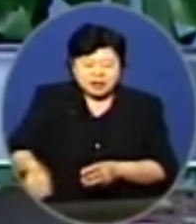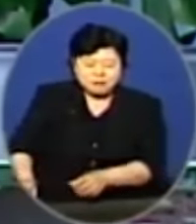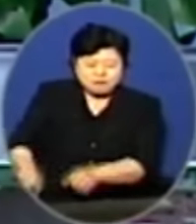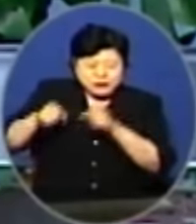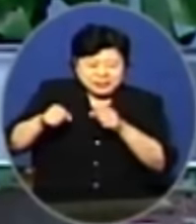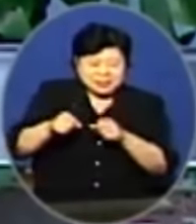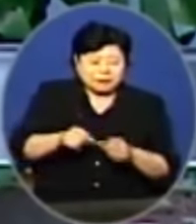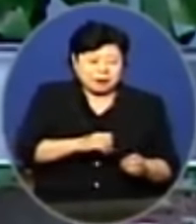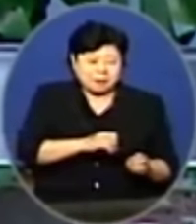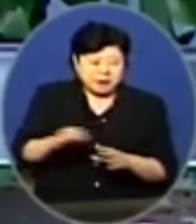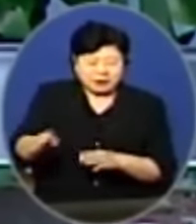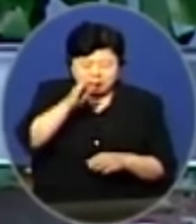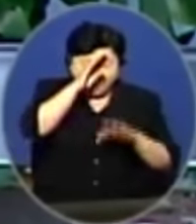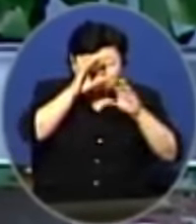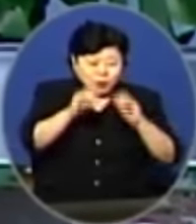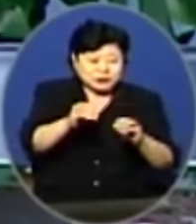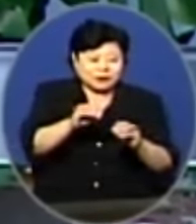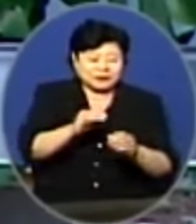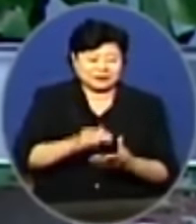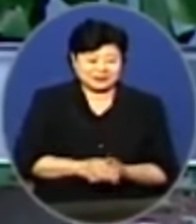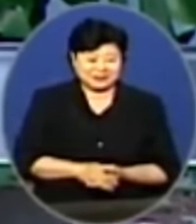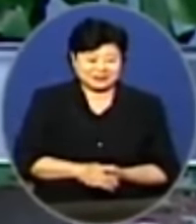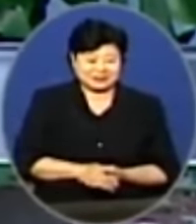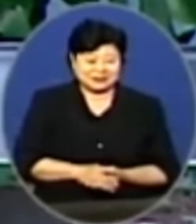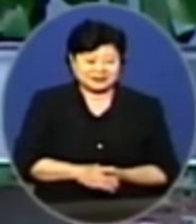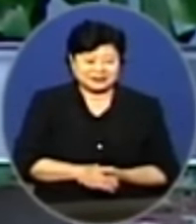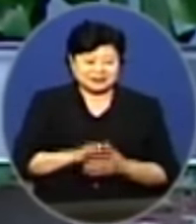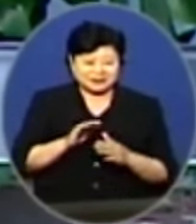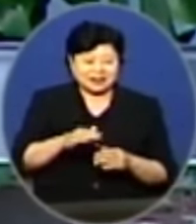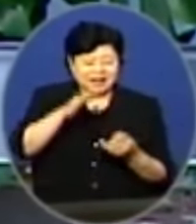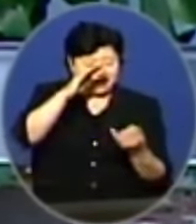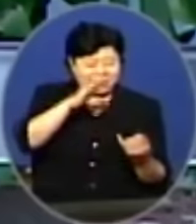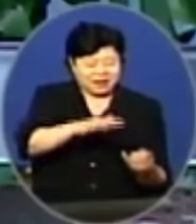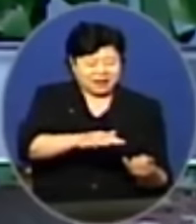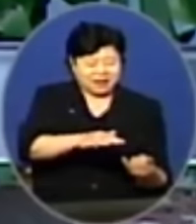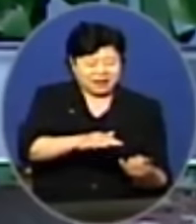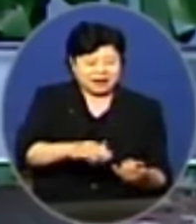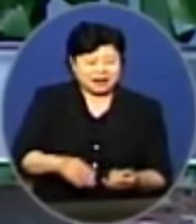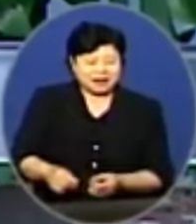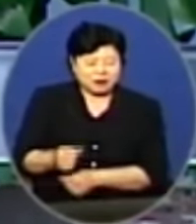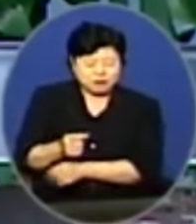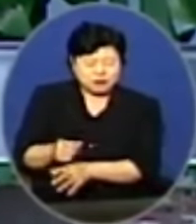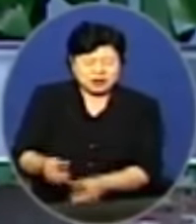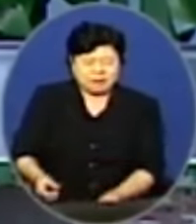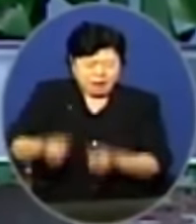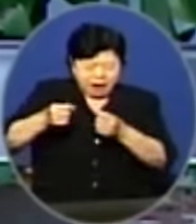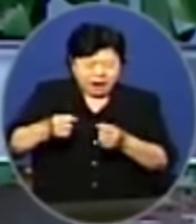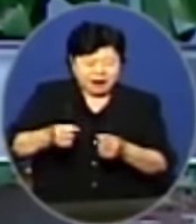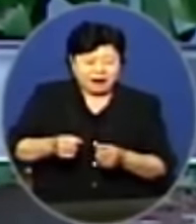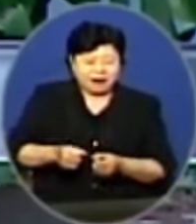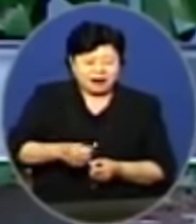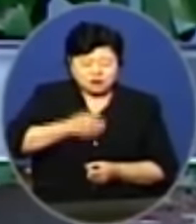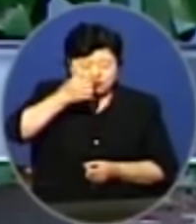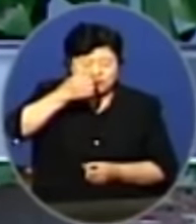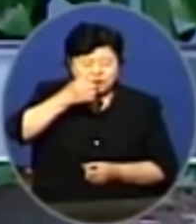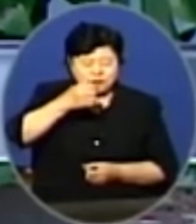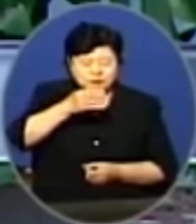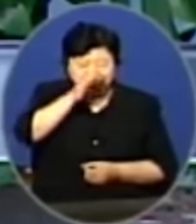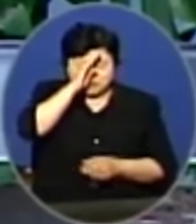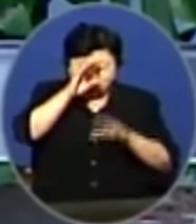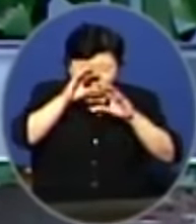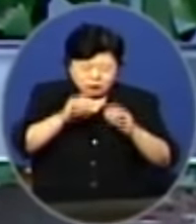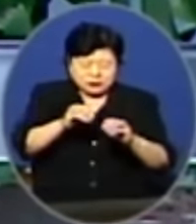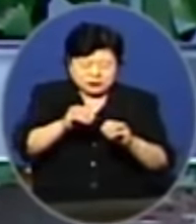병이 나았습니다. 어떻게 알아? 오늘 내가 안수하면 잔디가 떨어져 나오듯이 병이